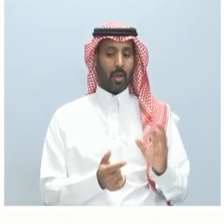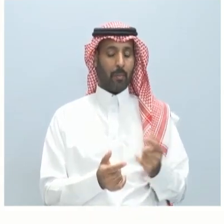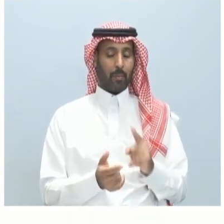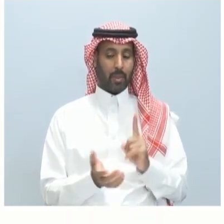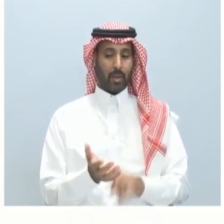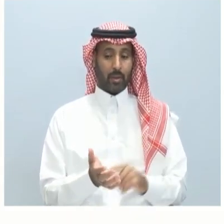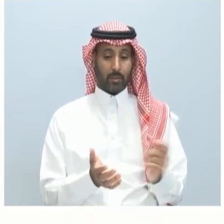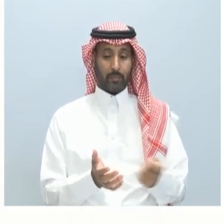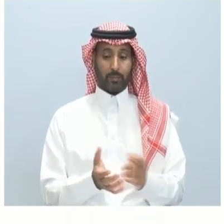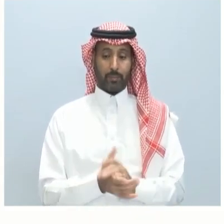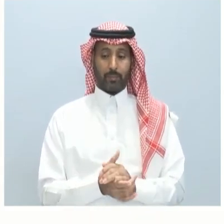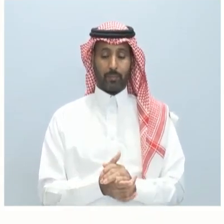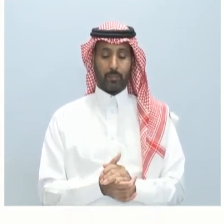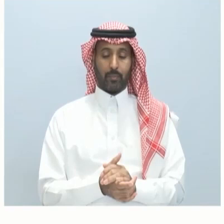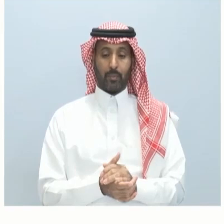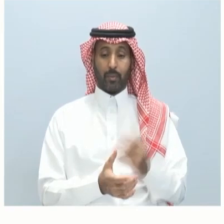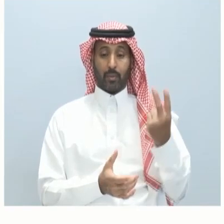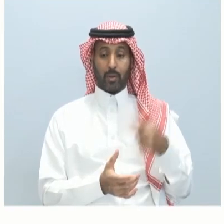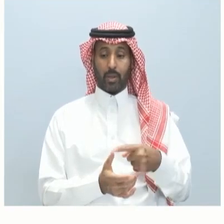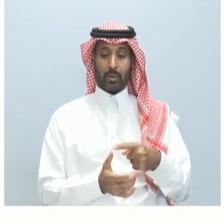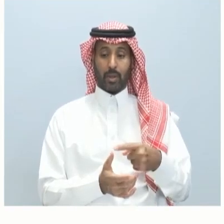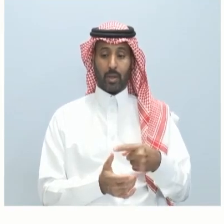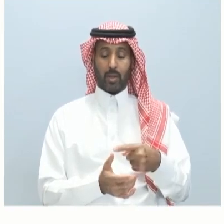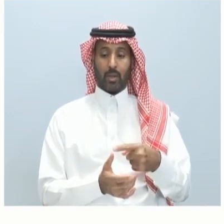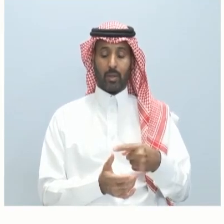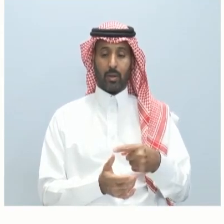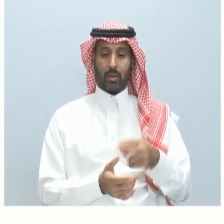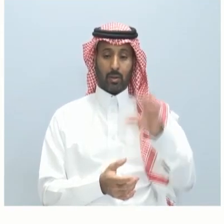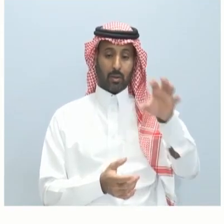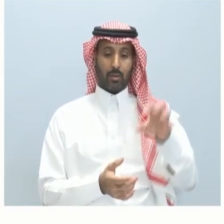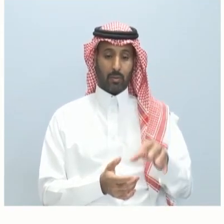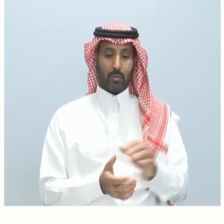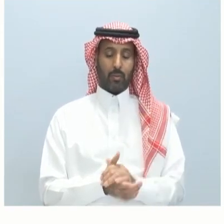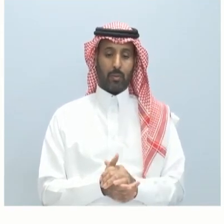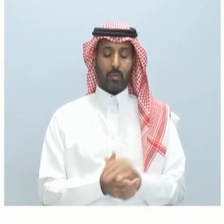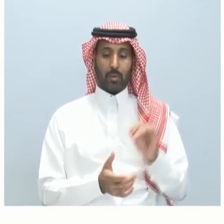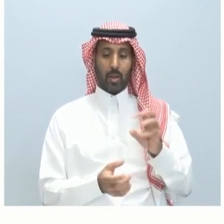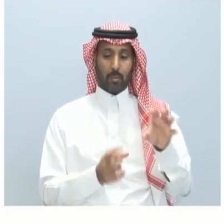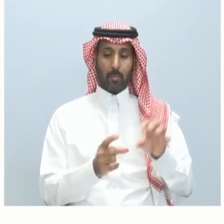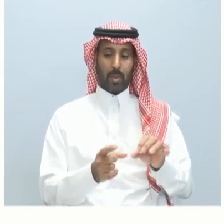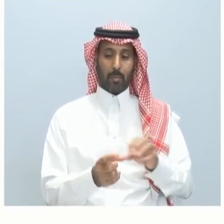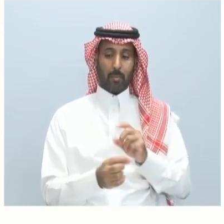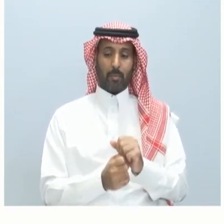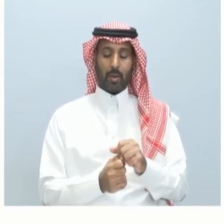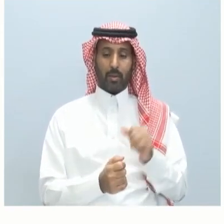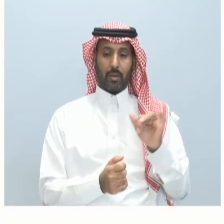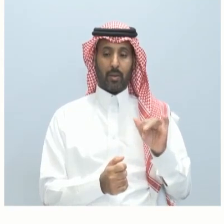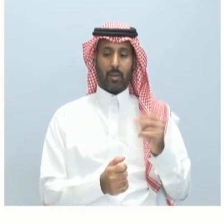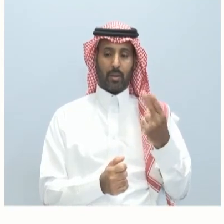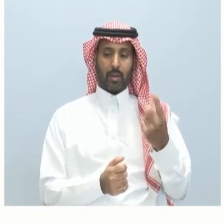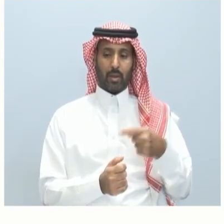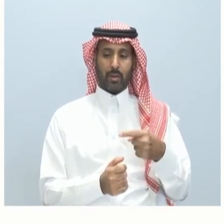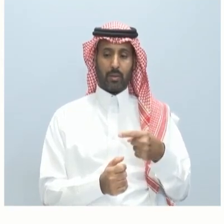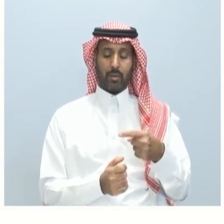نتحقق من هذه القيمه قيمتها 12 اذا سوف نعوض هنا بدال م بالعدد 12